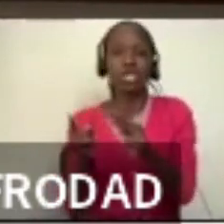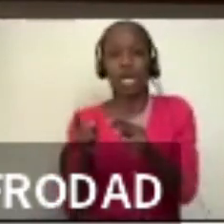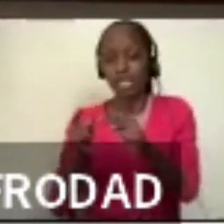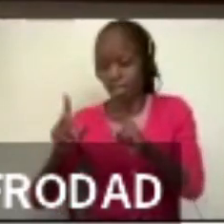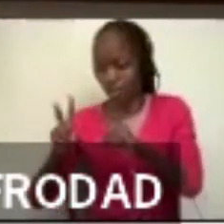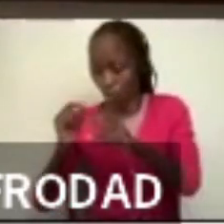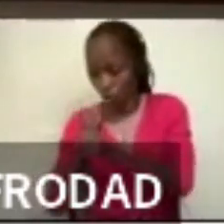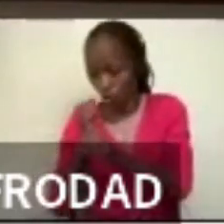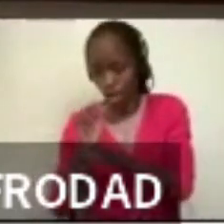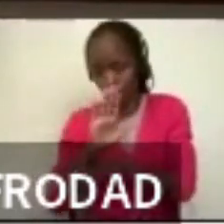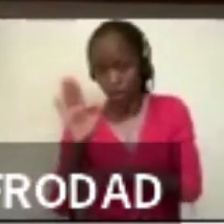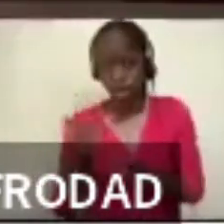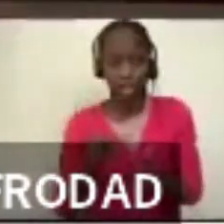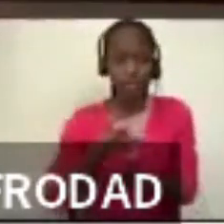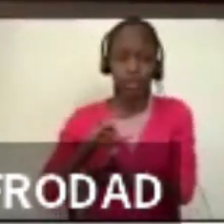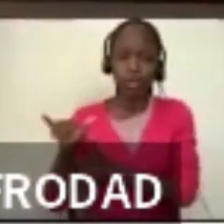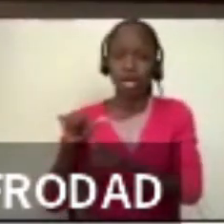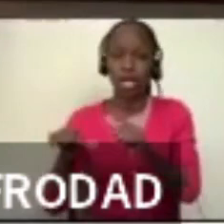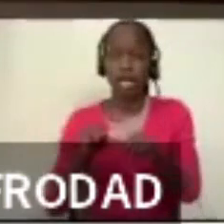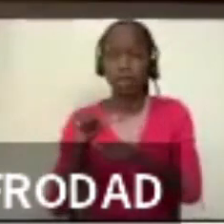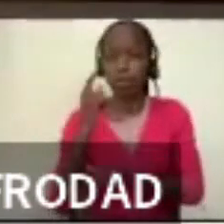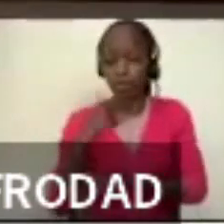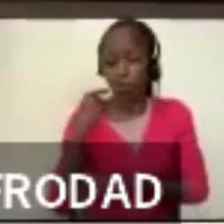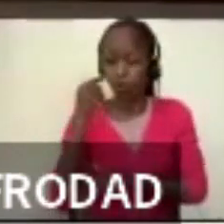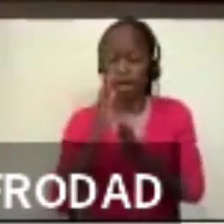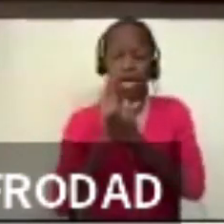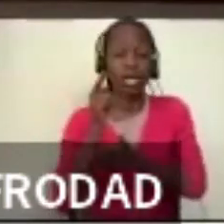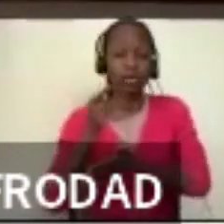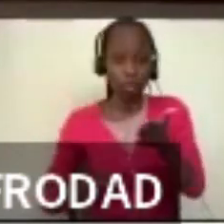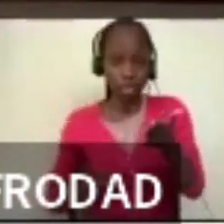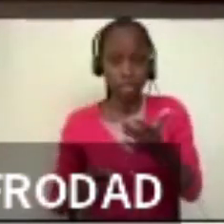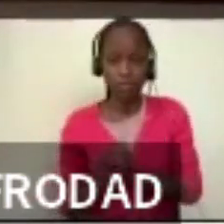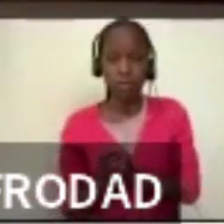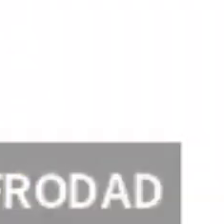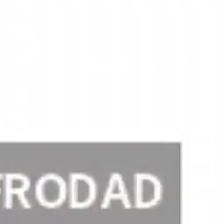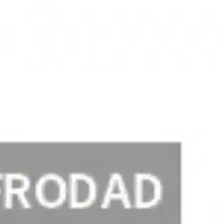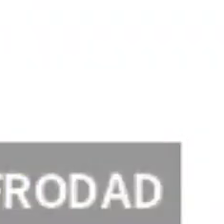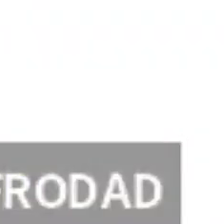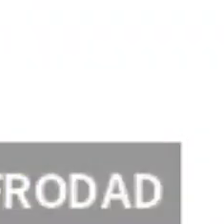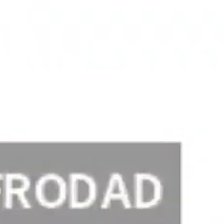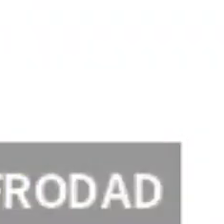Sur le qui et quoi, je vous parle des Panama Papers. C'est